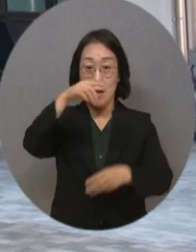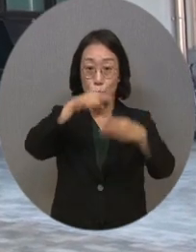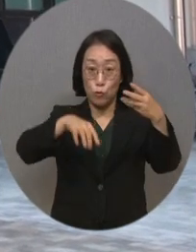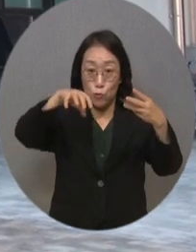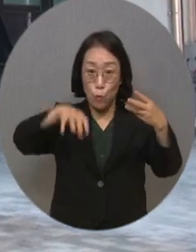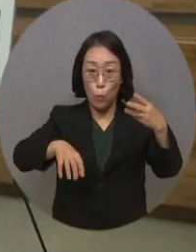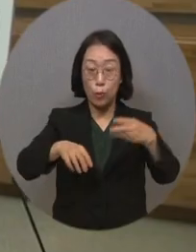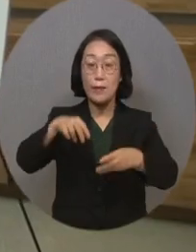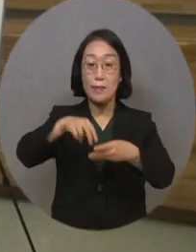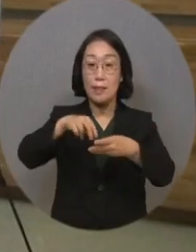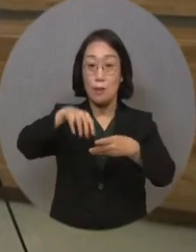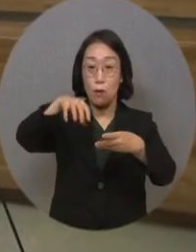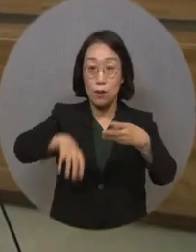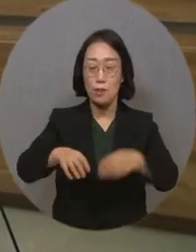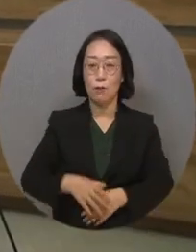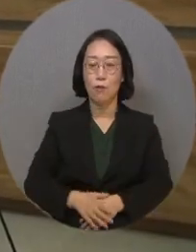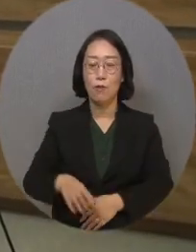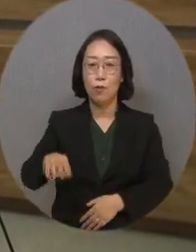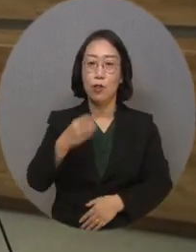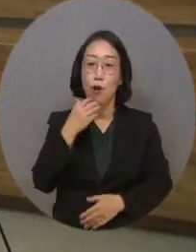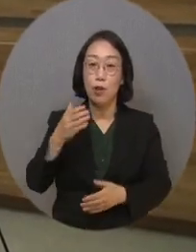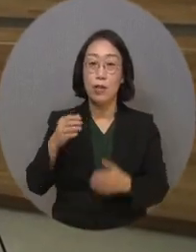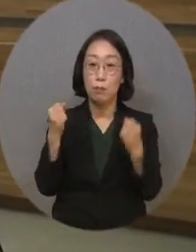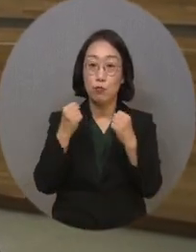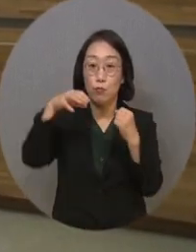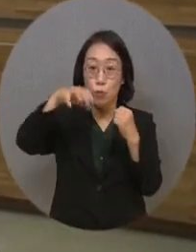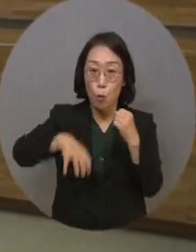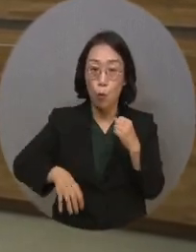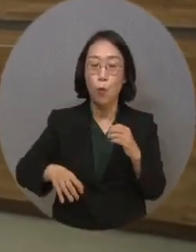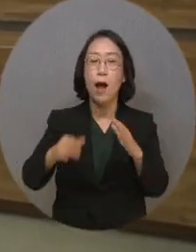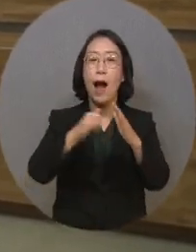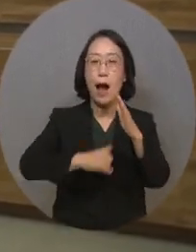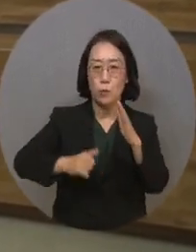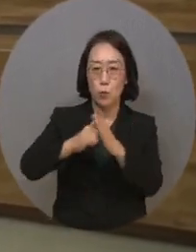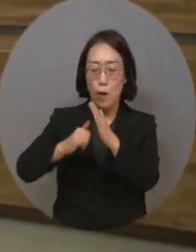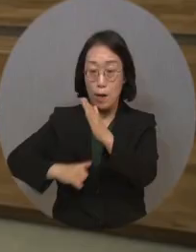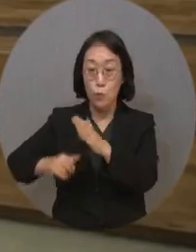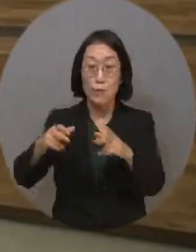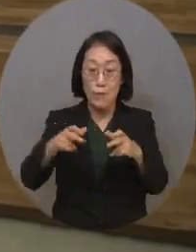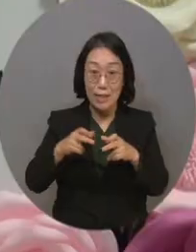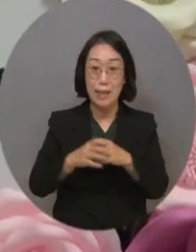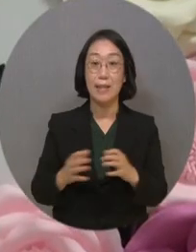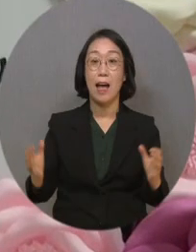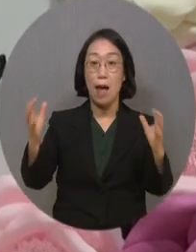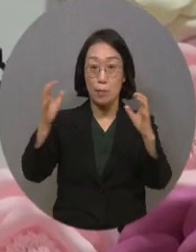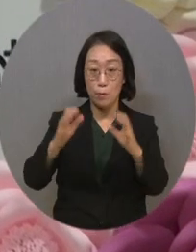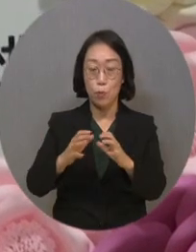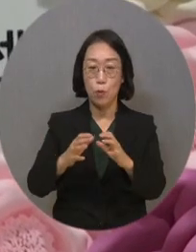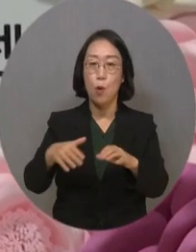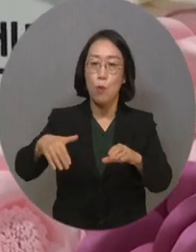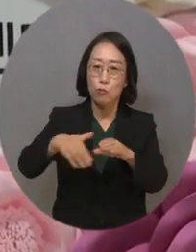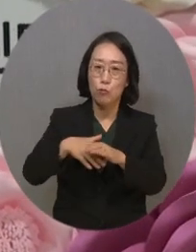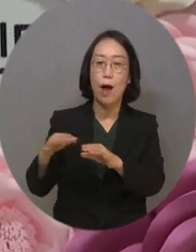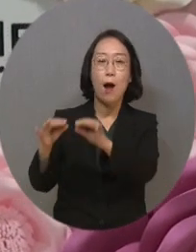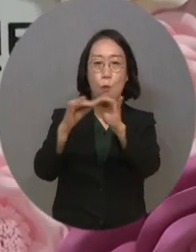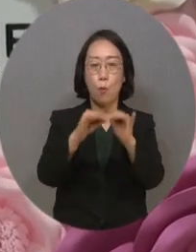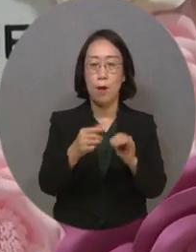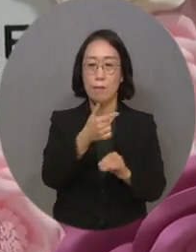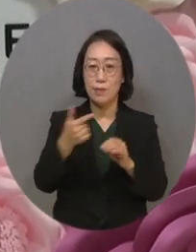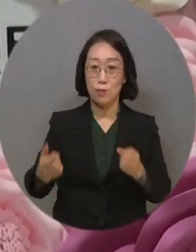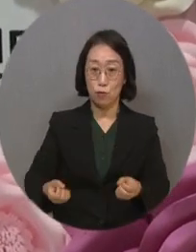다올림센터 소극장에서는 경기북부 장애인 가족지원센터의 2023 찾아가는 경기도 장애인 가족 문화공감